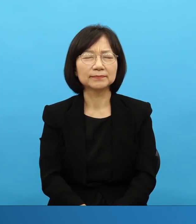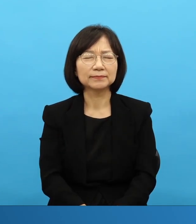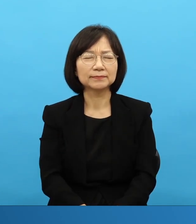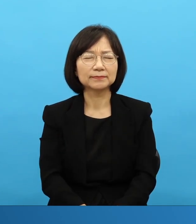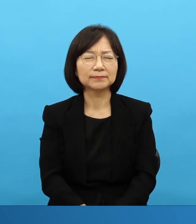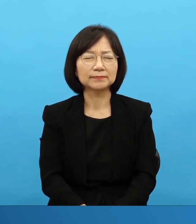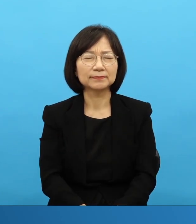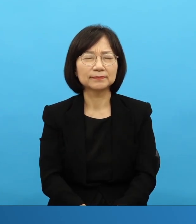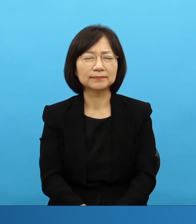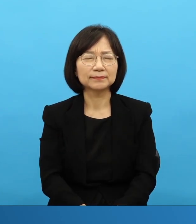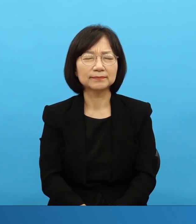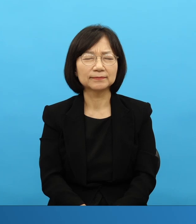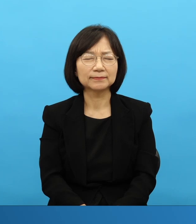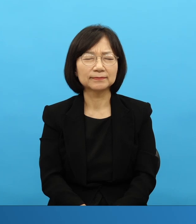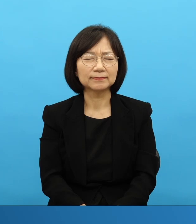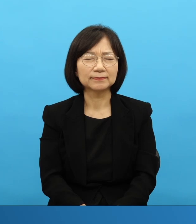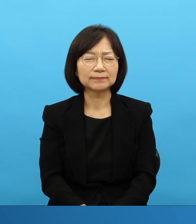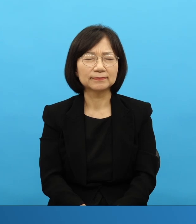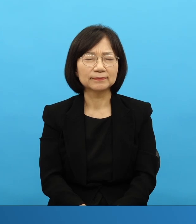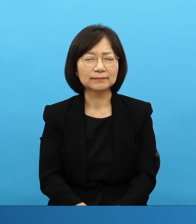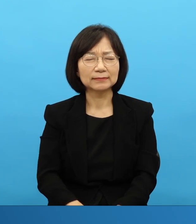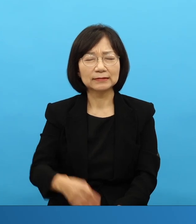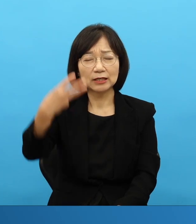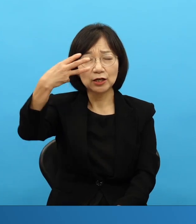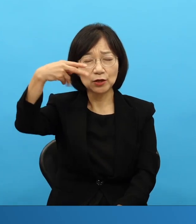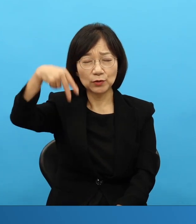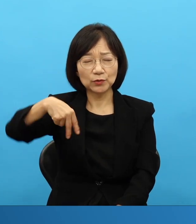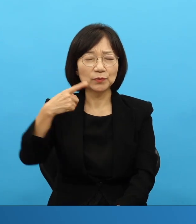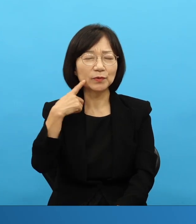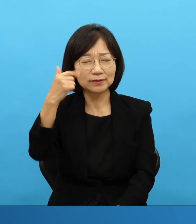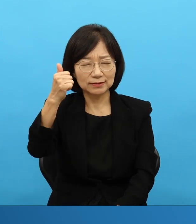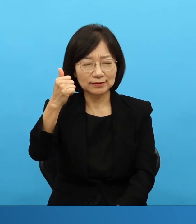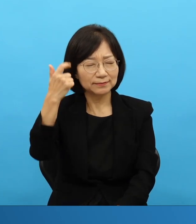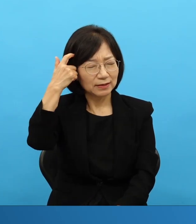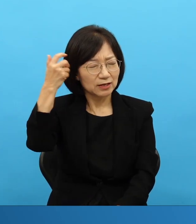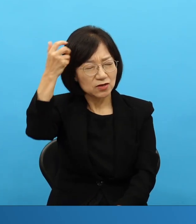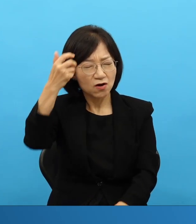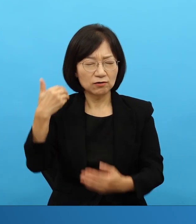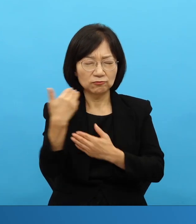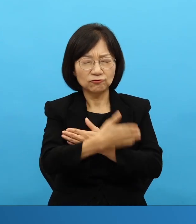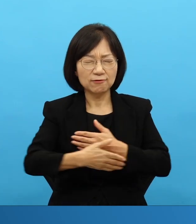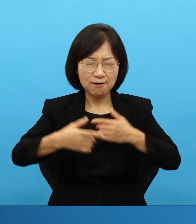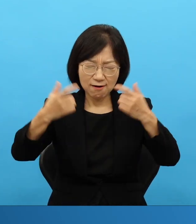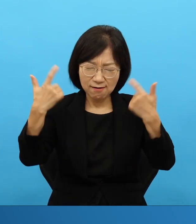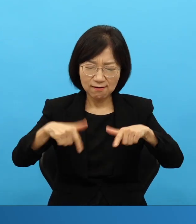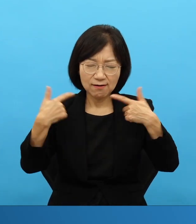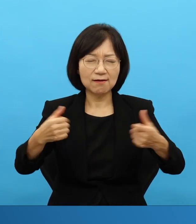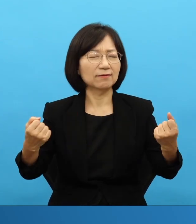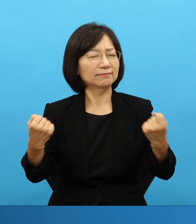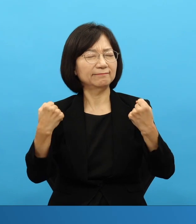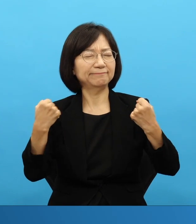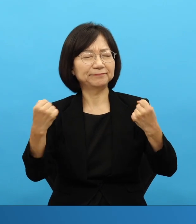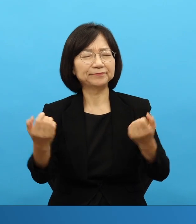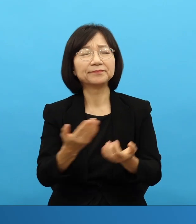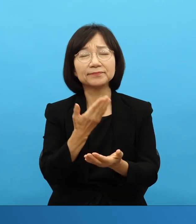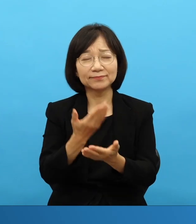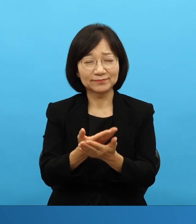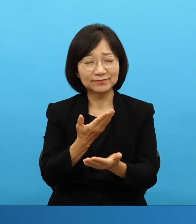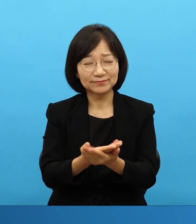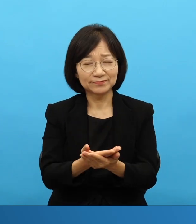the watchtower. 눈에 안 보이는 성삼위 하나님이 우리와 함께 계신 것을 누리게